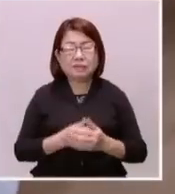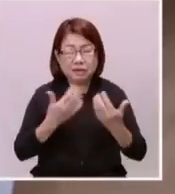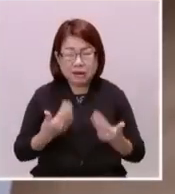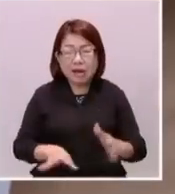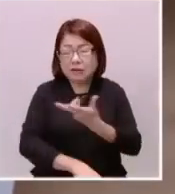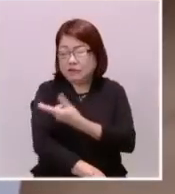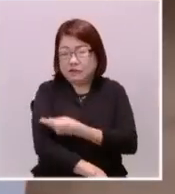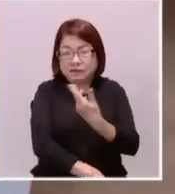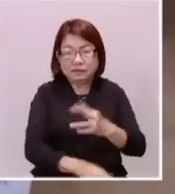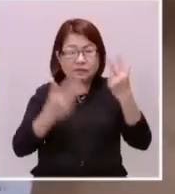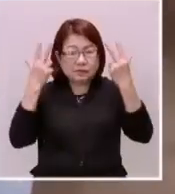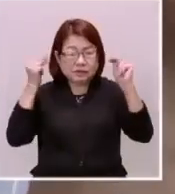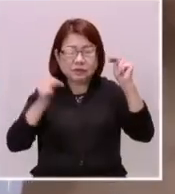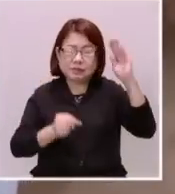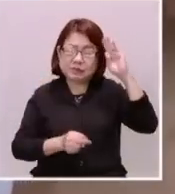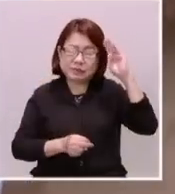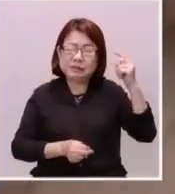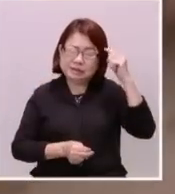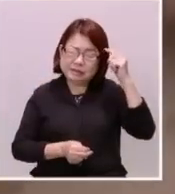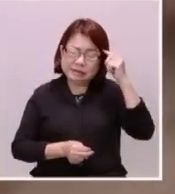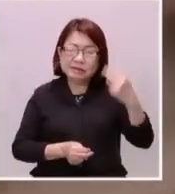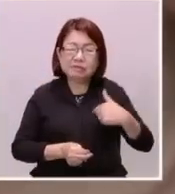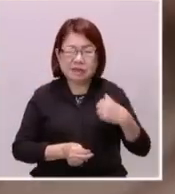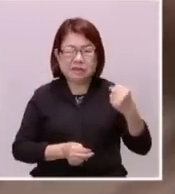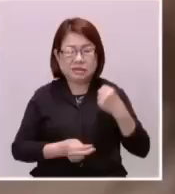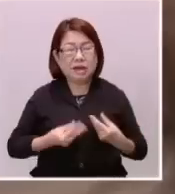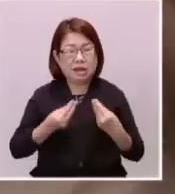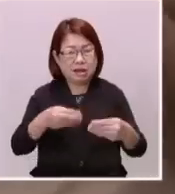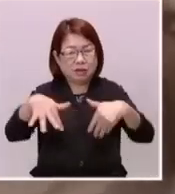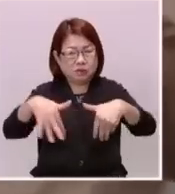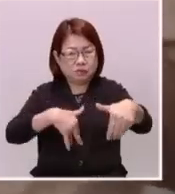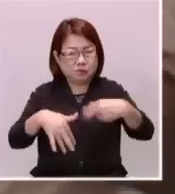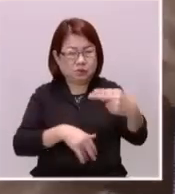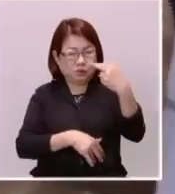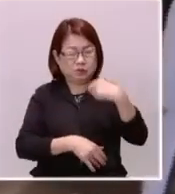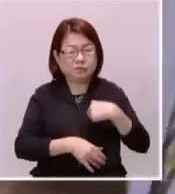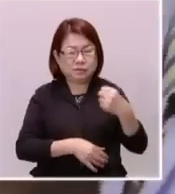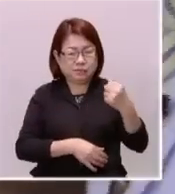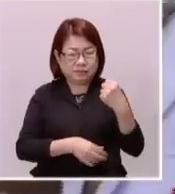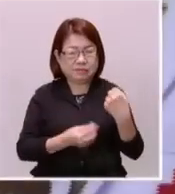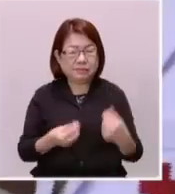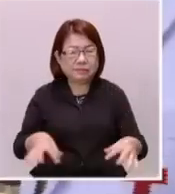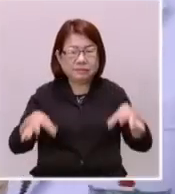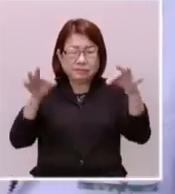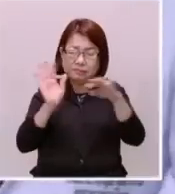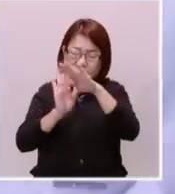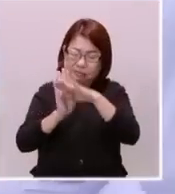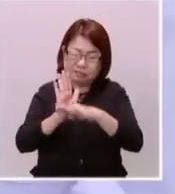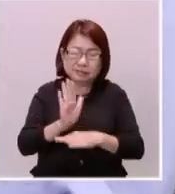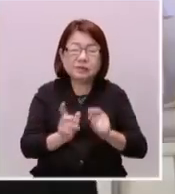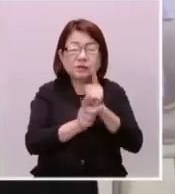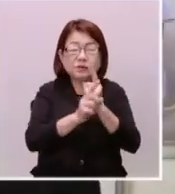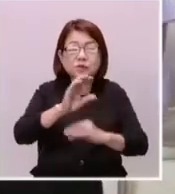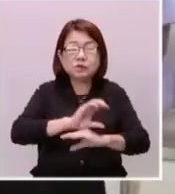ดนะครับท่านนายกก็เชื่อมั่นว่าจะสร้างความมั่นใจให้กับประชาชนคนไทยทั่วไปได้เป็นอย่างดีพร้อมกับยกรายงานขององค์การอนามัยโลก